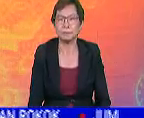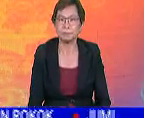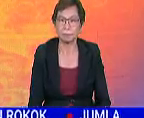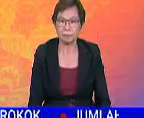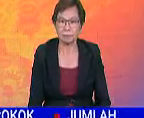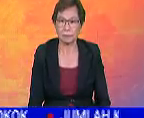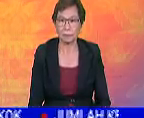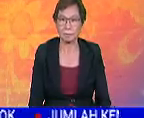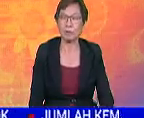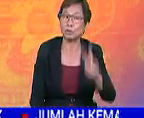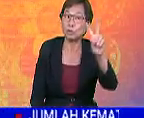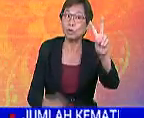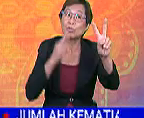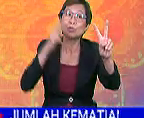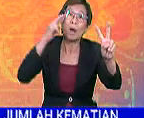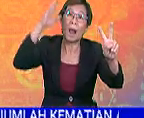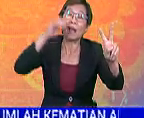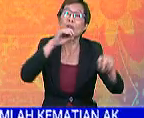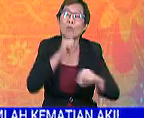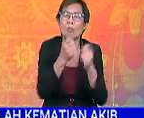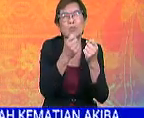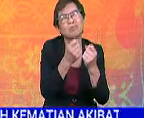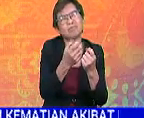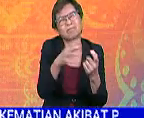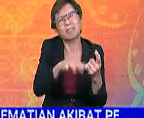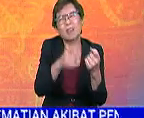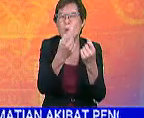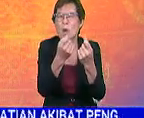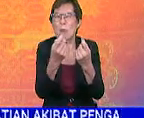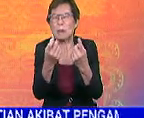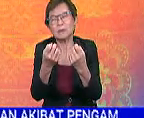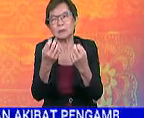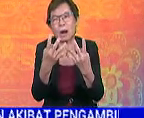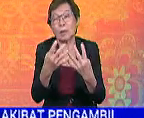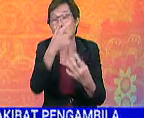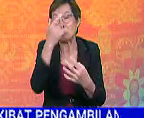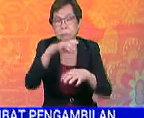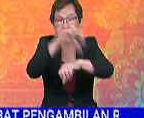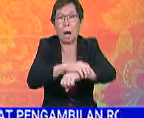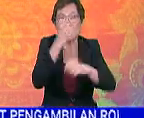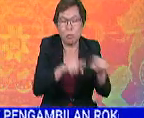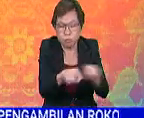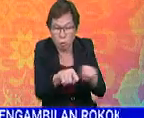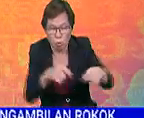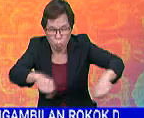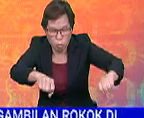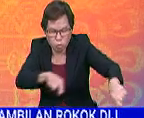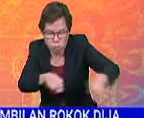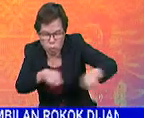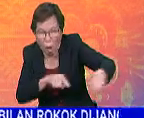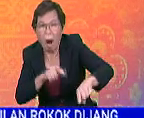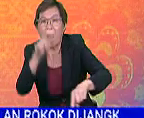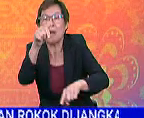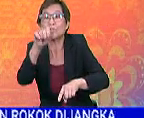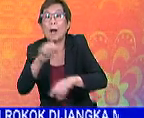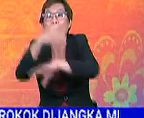r5000 dua remaja lelaki berusia belasan tahun ditahan kerana didapati berlumba motosikal di alusta malam tadi